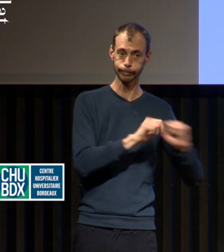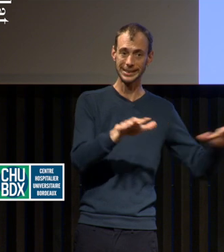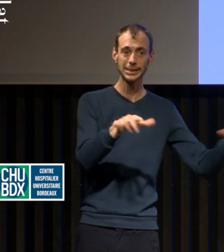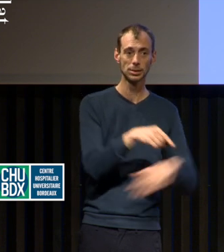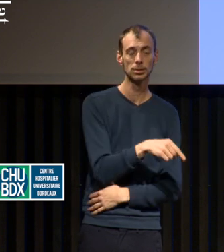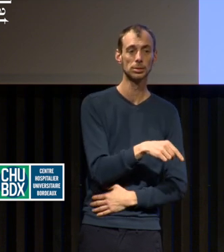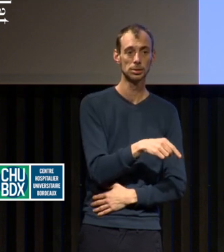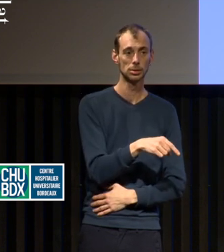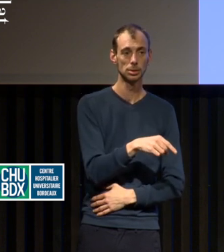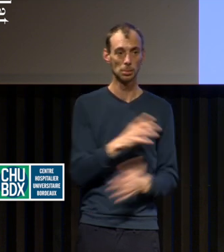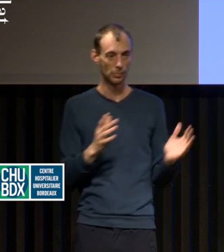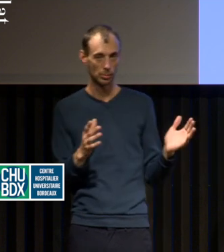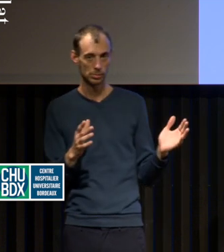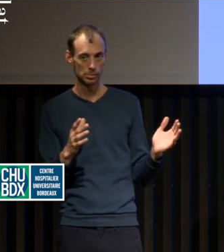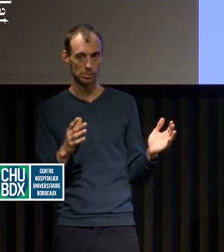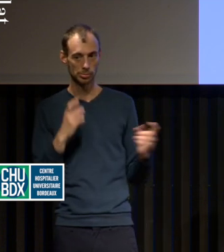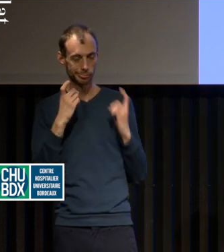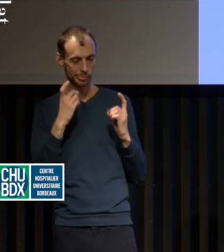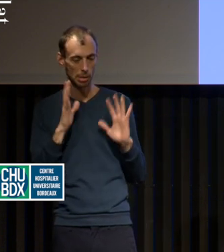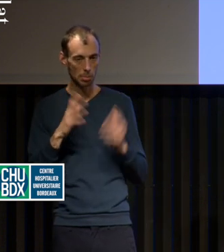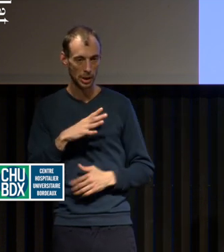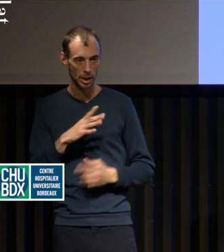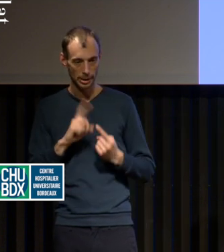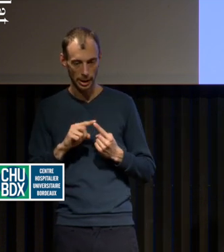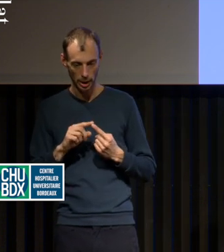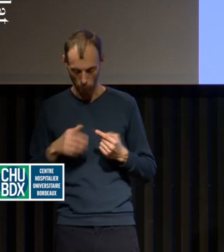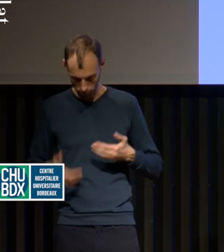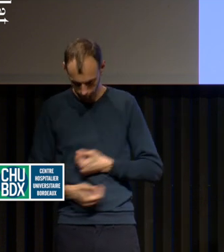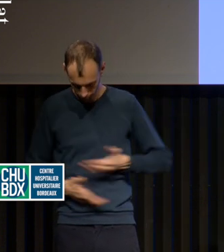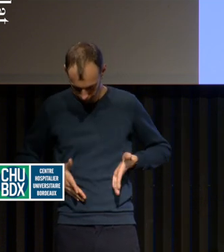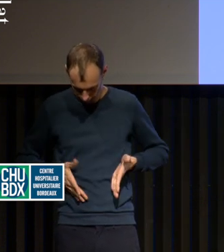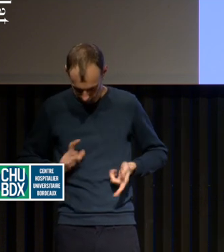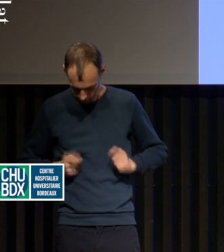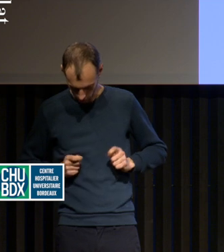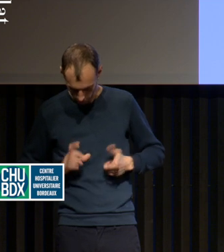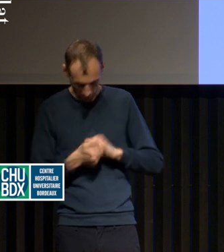niveau de notre microbiote, qui fait que ces maladies ont complètement changé.